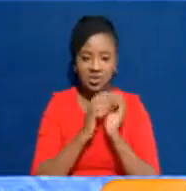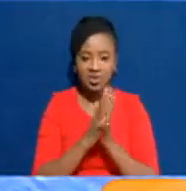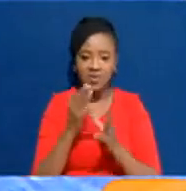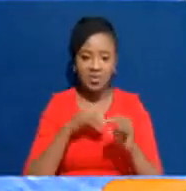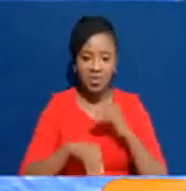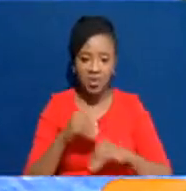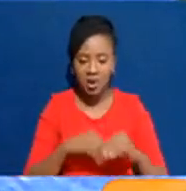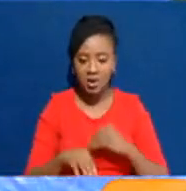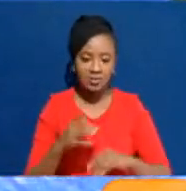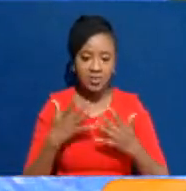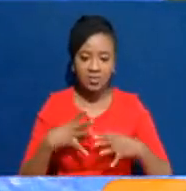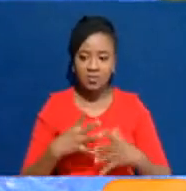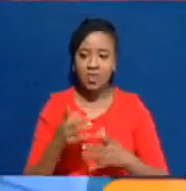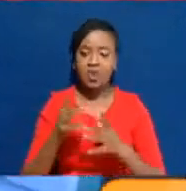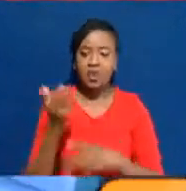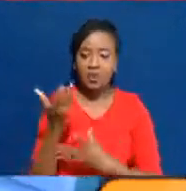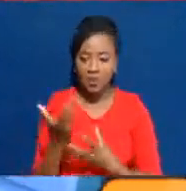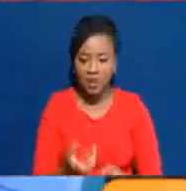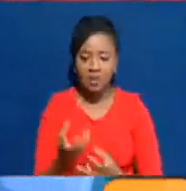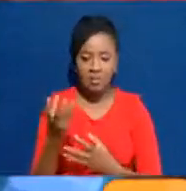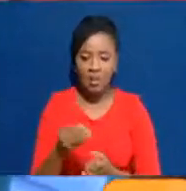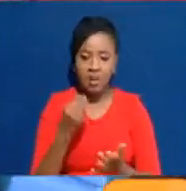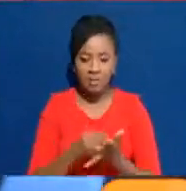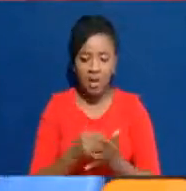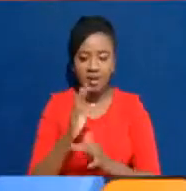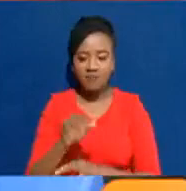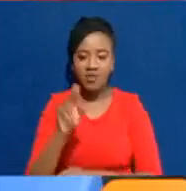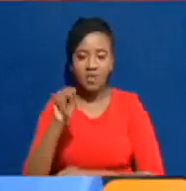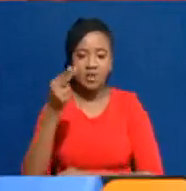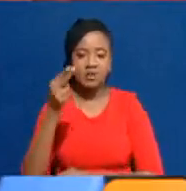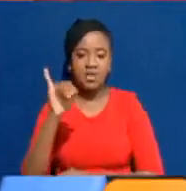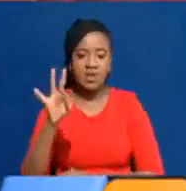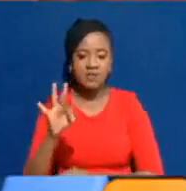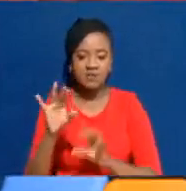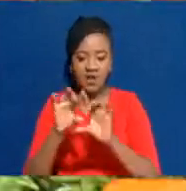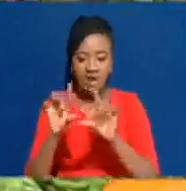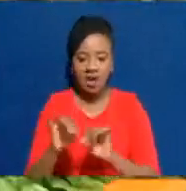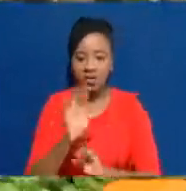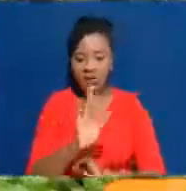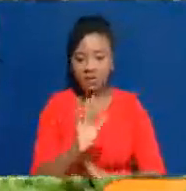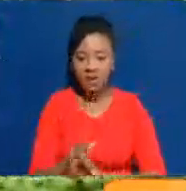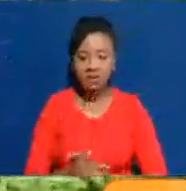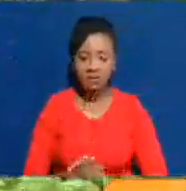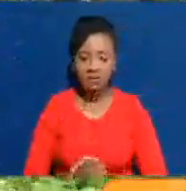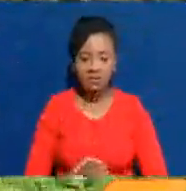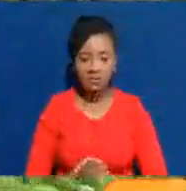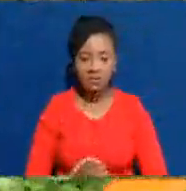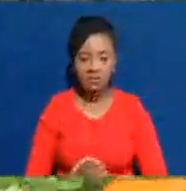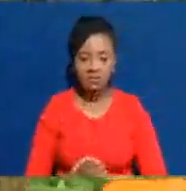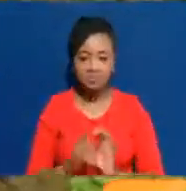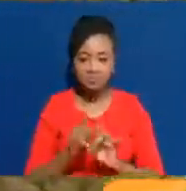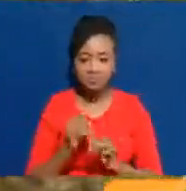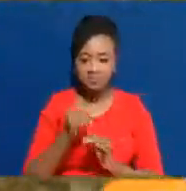na kusababisha wizi wa pesa katika hazina ya huduma za matibabu NHIF. Siku moja baada ya